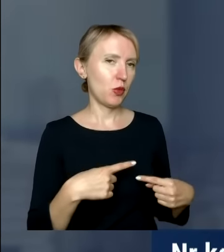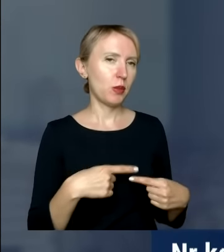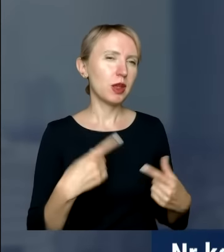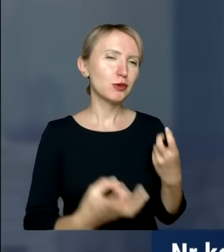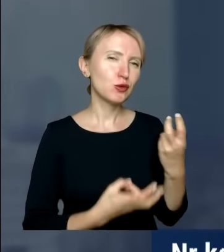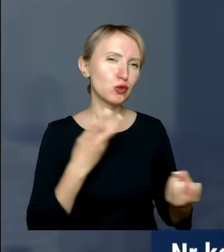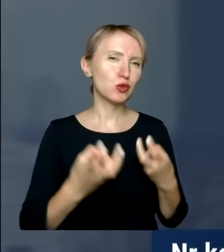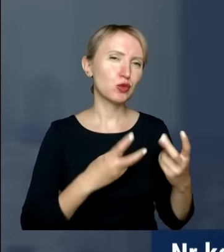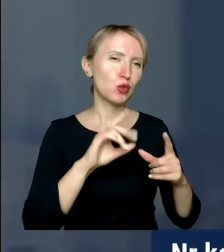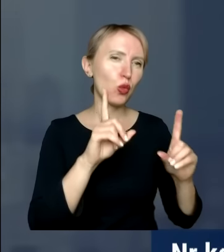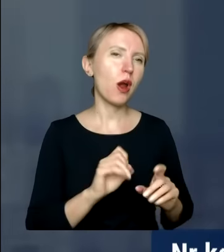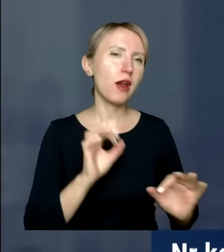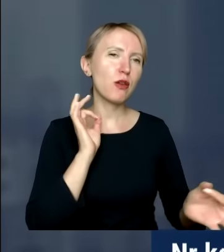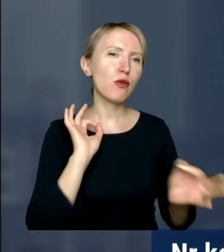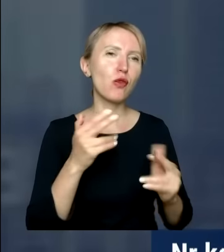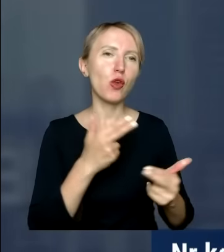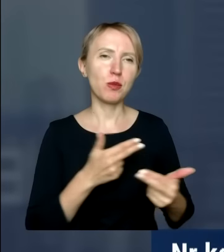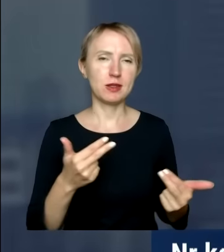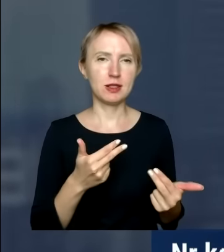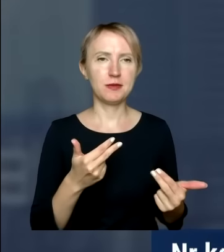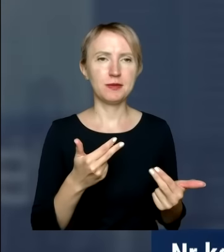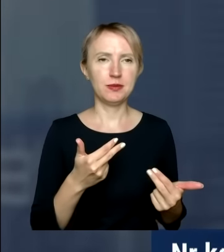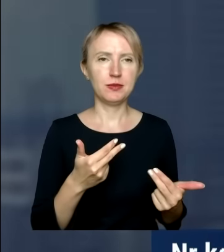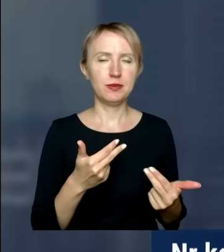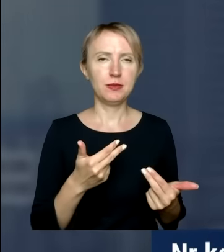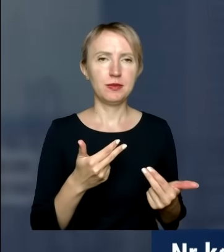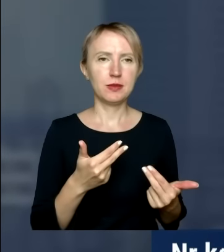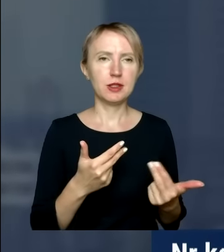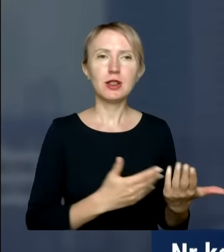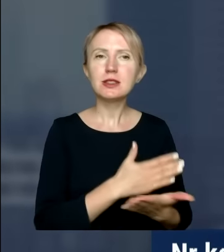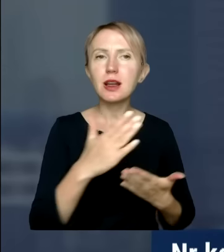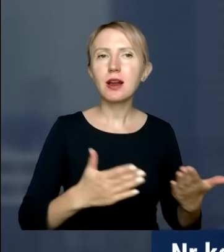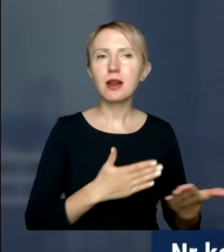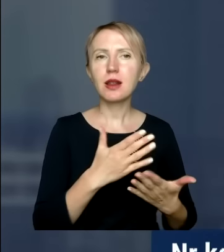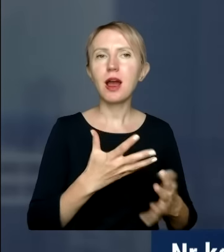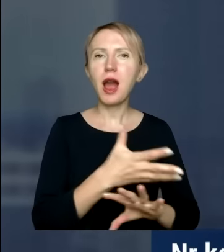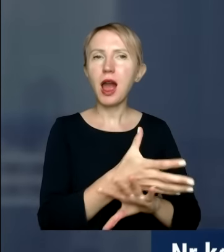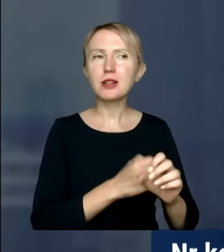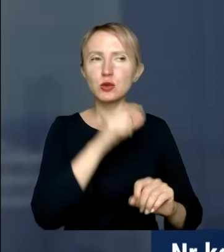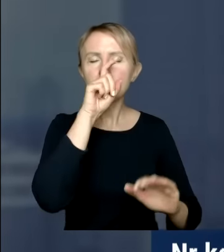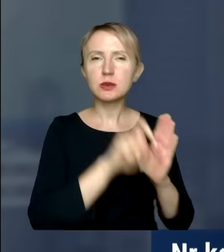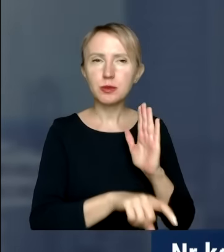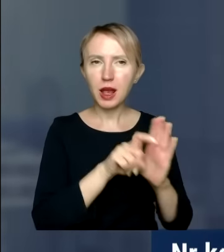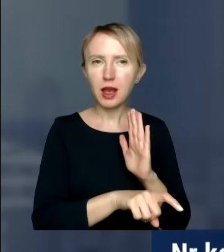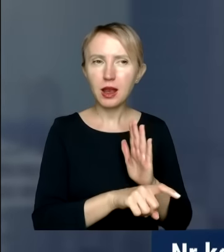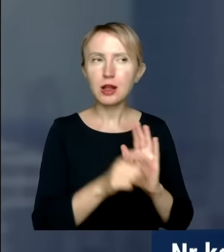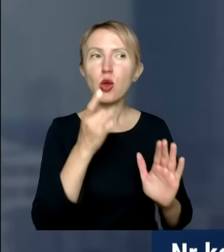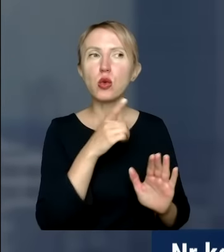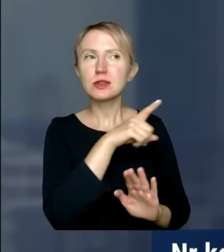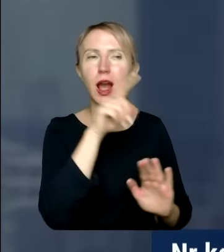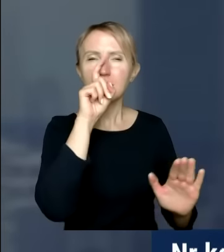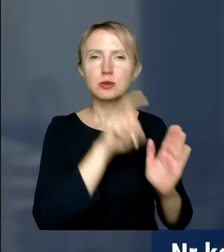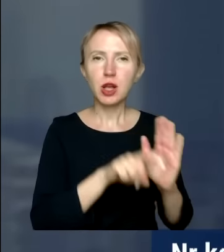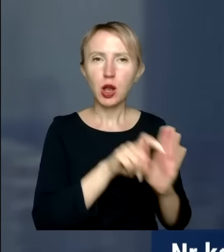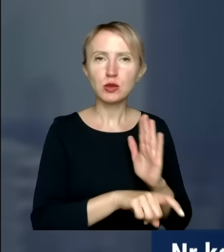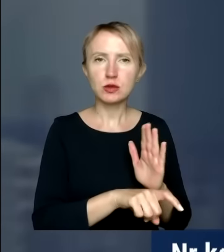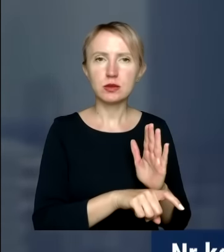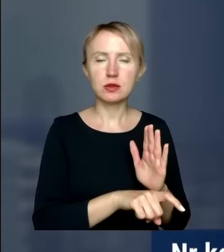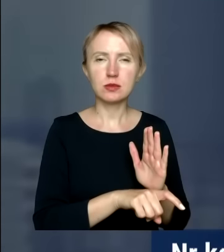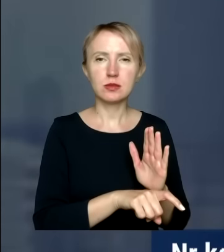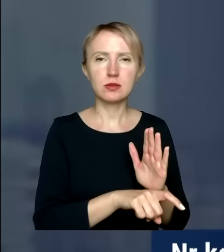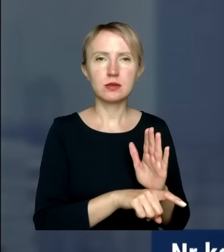szukać informacji na ten temat że jakiś kraj aresztuje szpiega czy pod zarzutem s pod zarzutem tak no